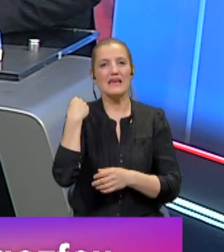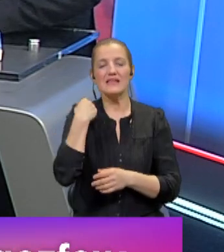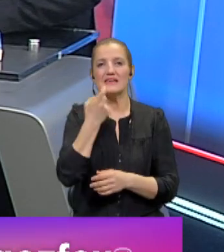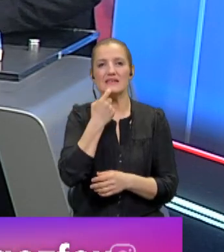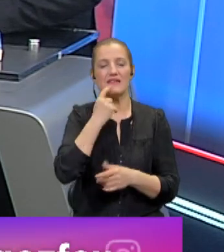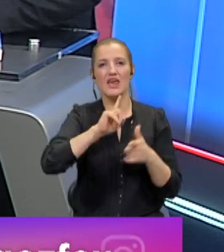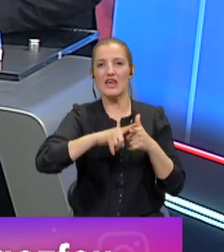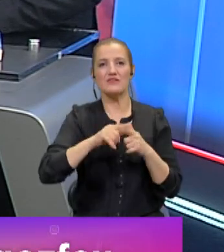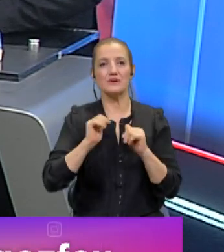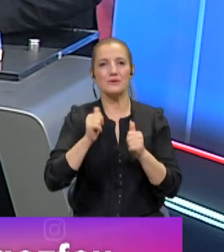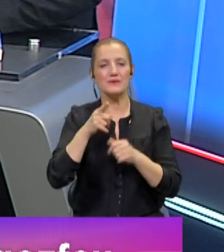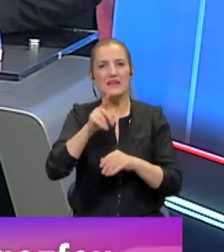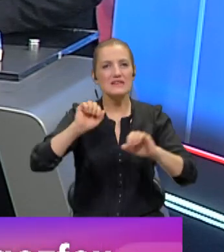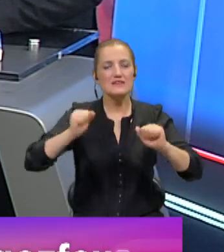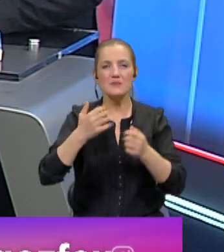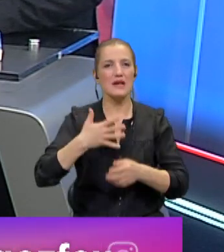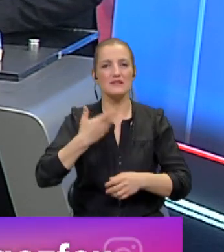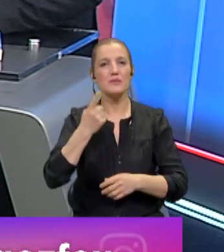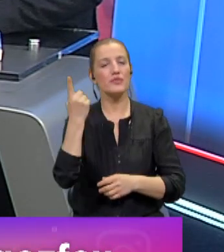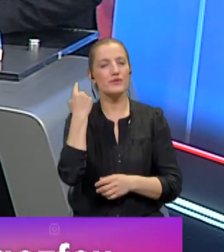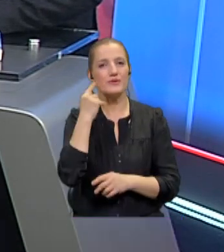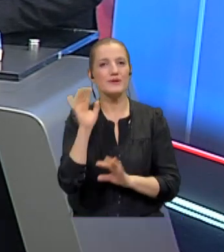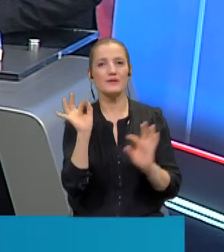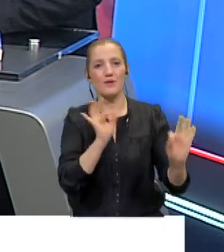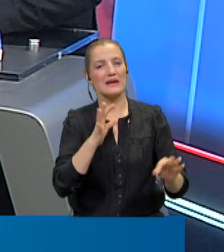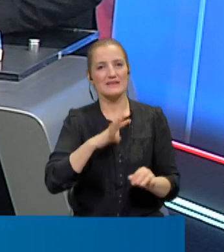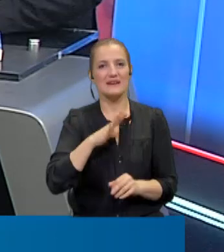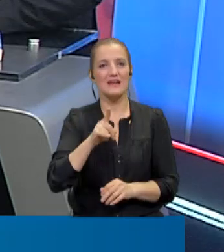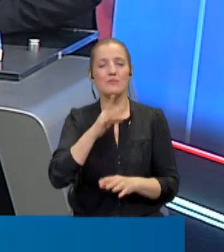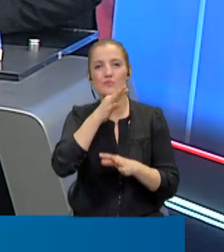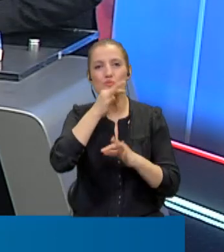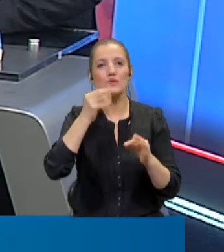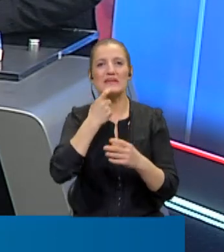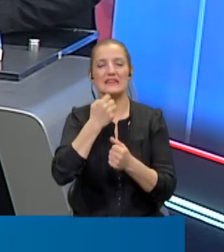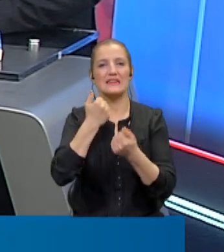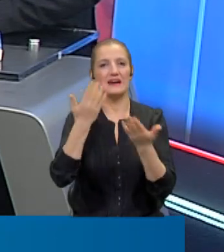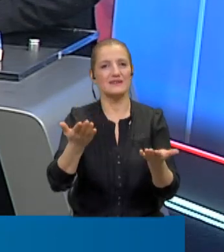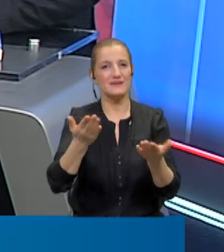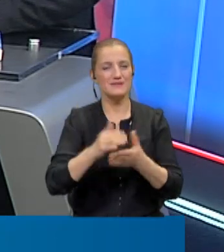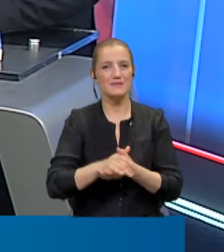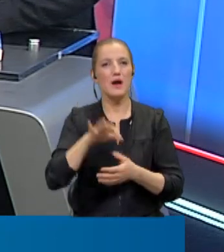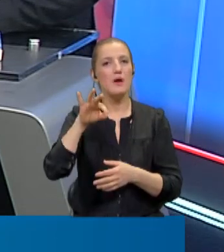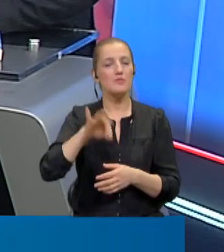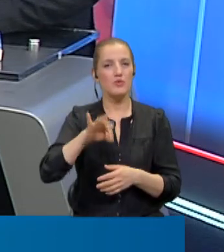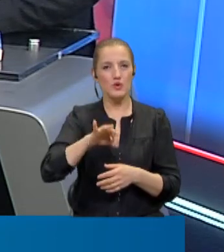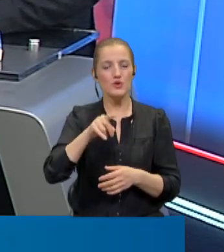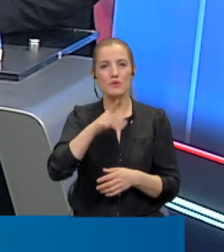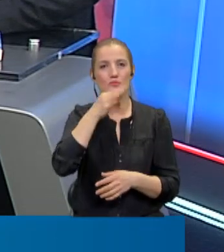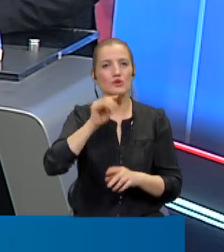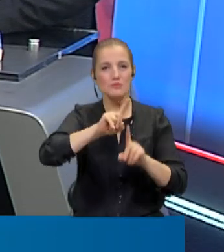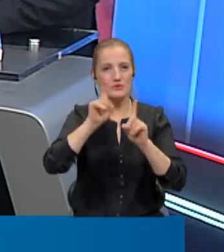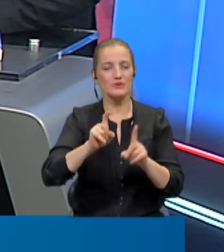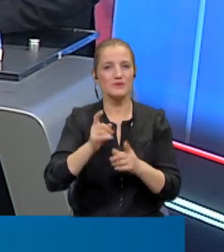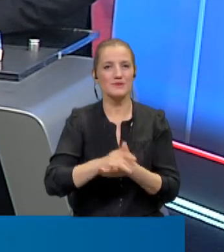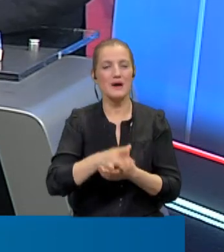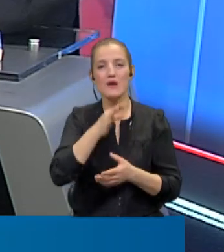seni daraltmak istemem düğüne dönmek gerekirse önce bir mutlu yıllar dilerim bu gün içinde Mutlu musun diye